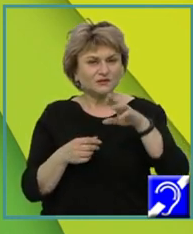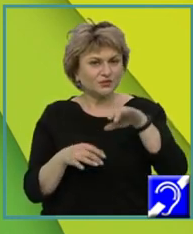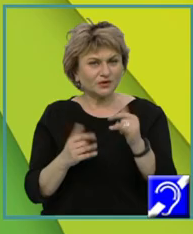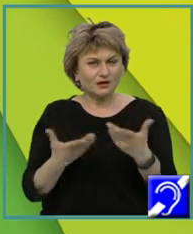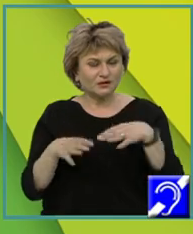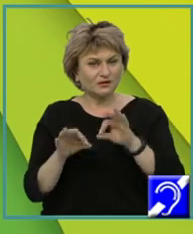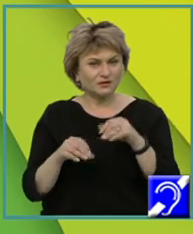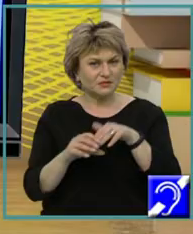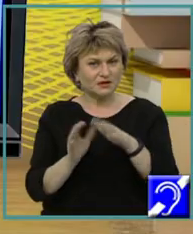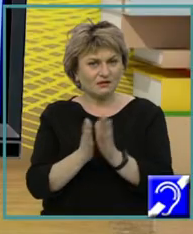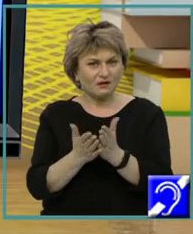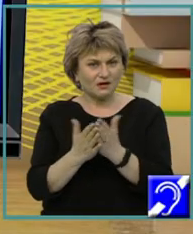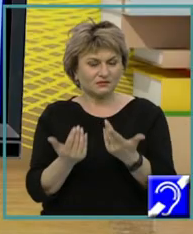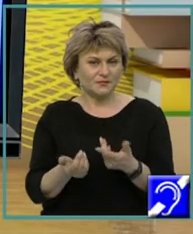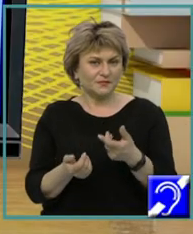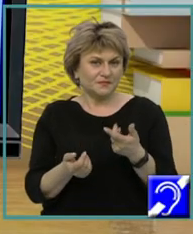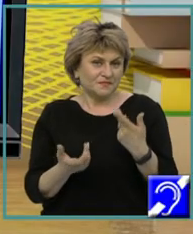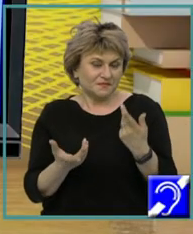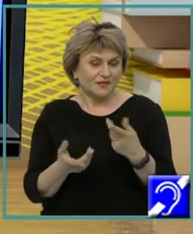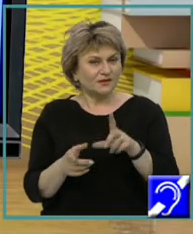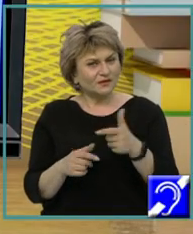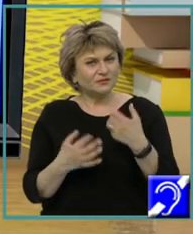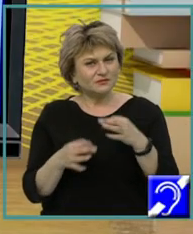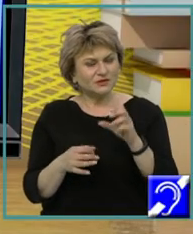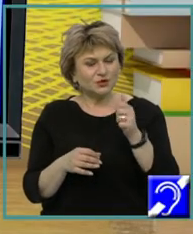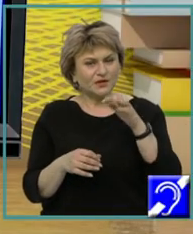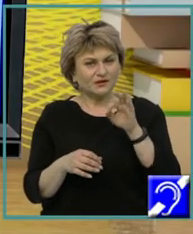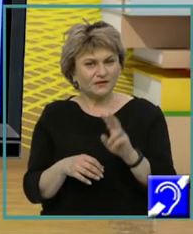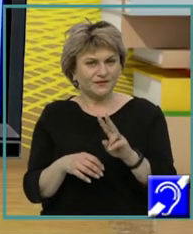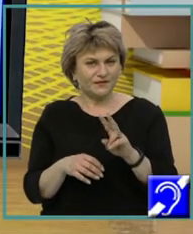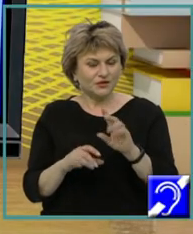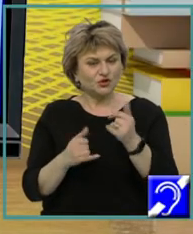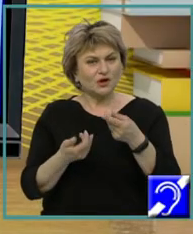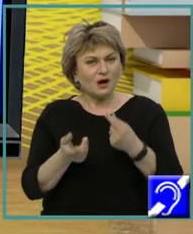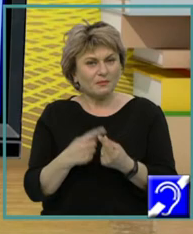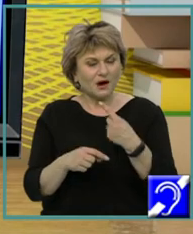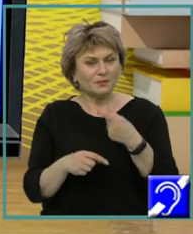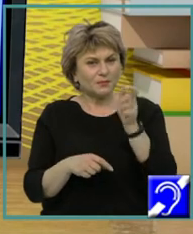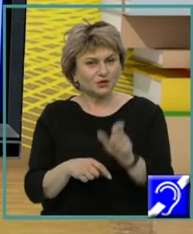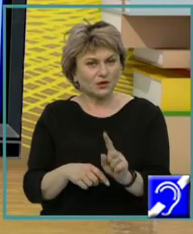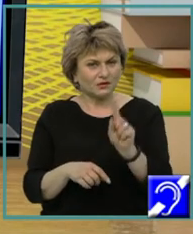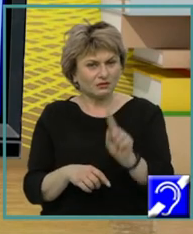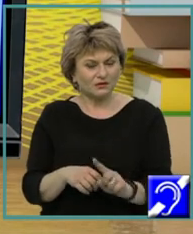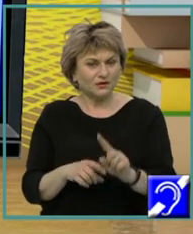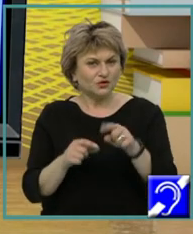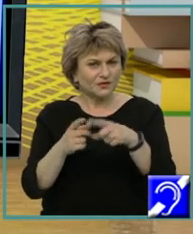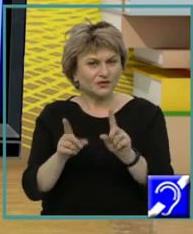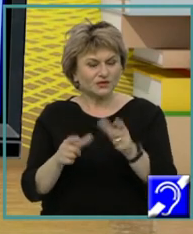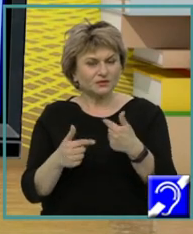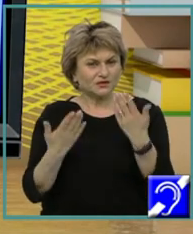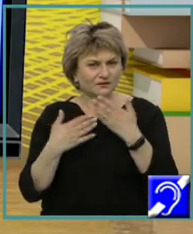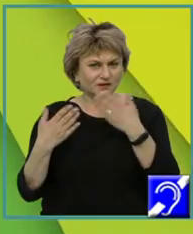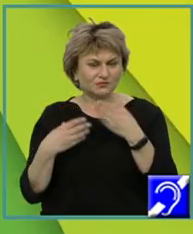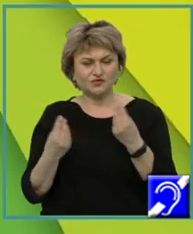regăsim în Roman perspectiva subiectivă și relatarea la persoana întâi fără să însemne că dumneavoastră va trebui să învățat pe dinafară